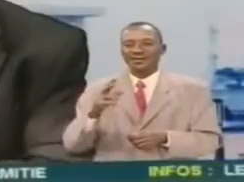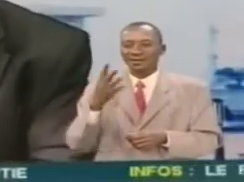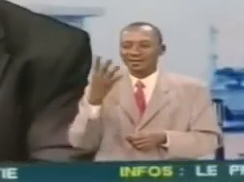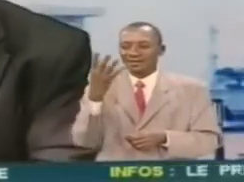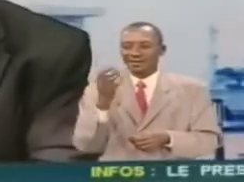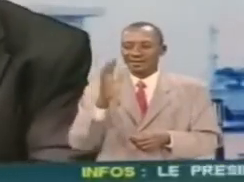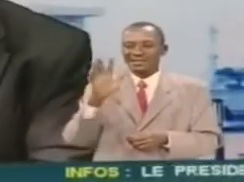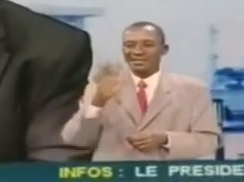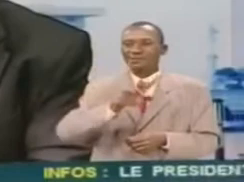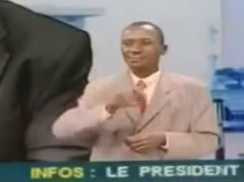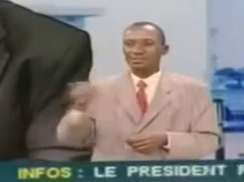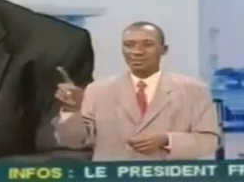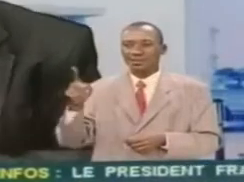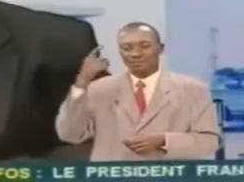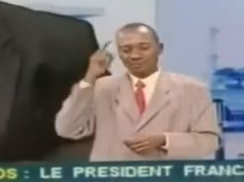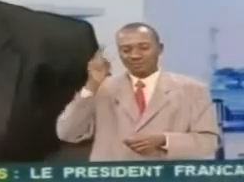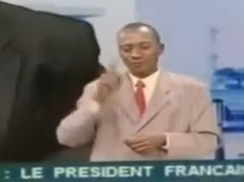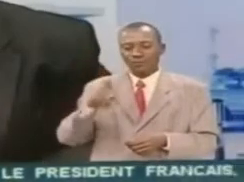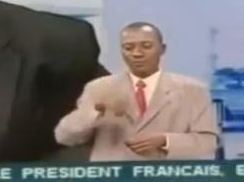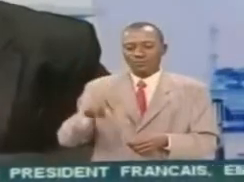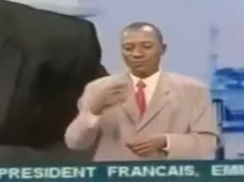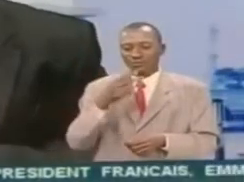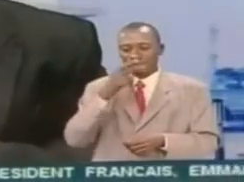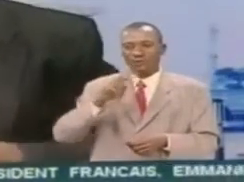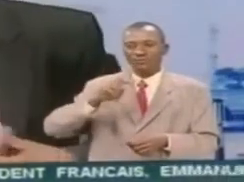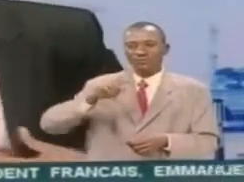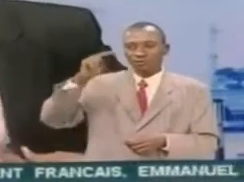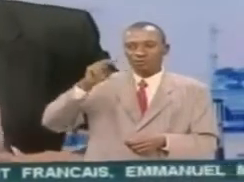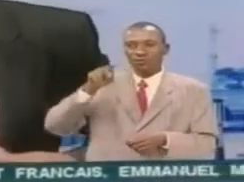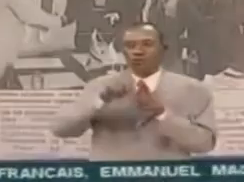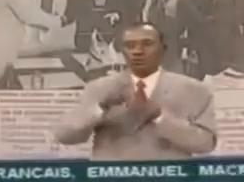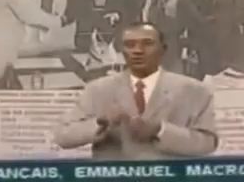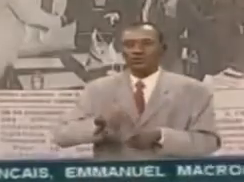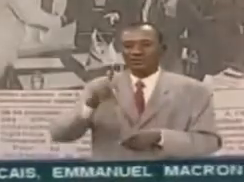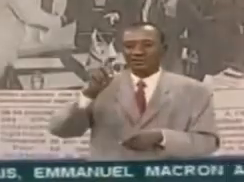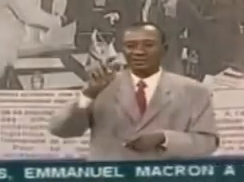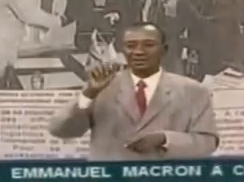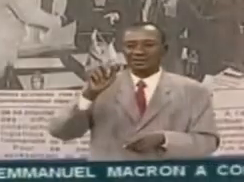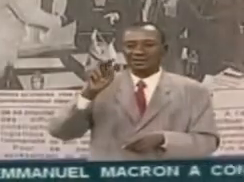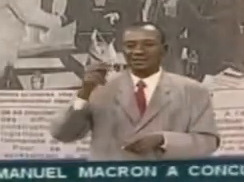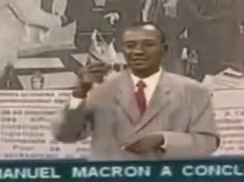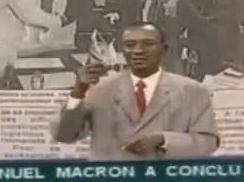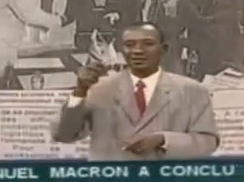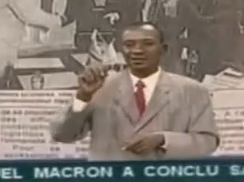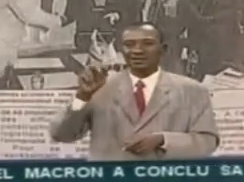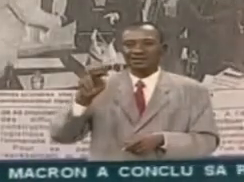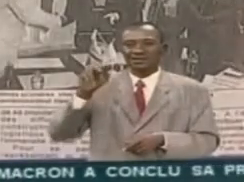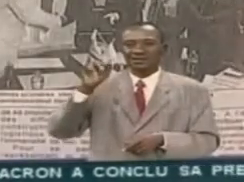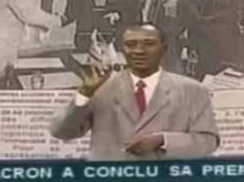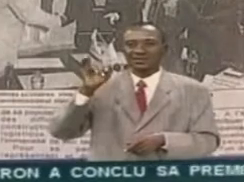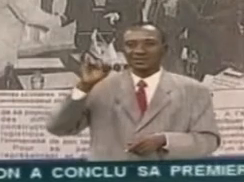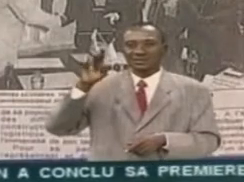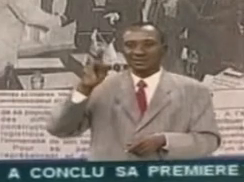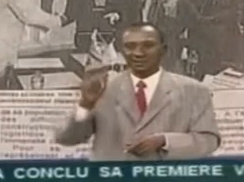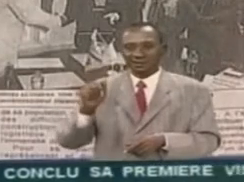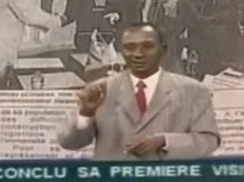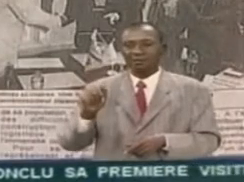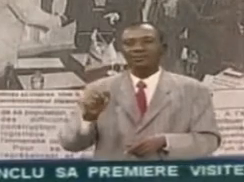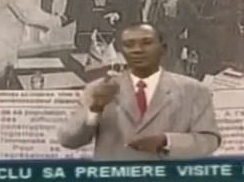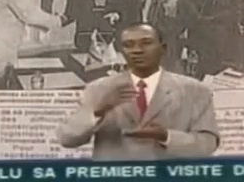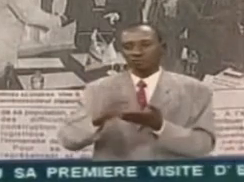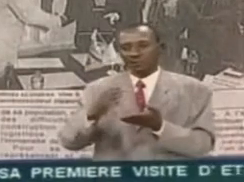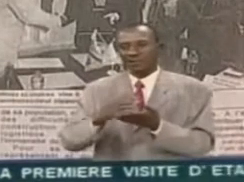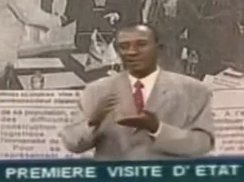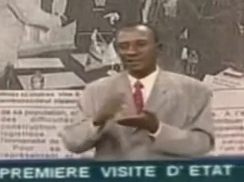du Nord Kivu et des Tanganyika, cible Forum des As, vont bénéficier de 1596 tonnes de riz pour une année. C'est